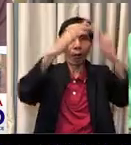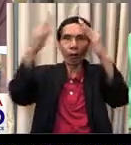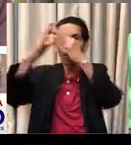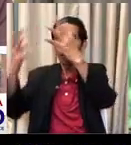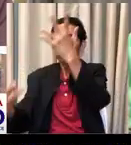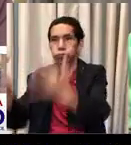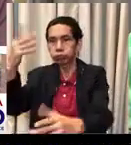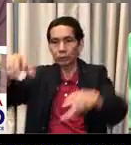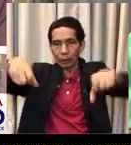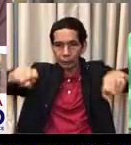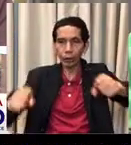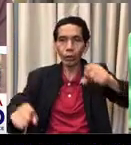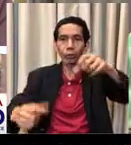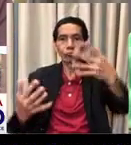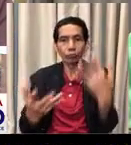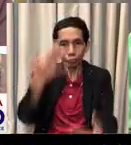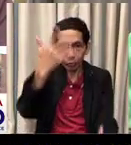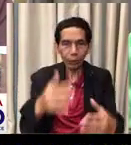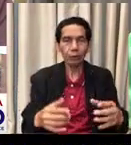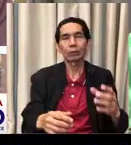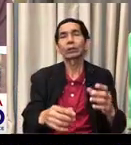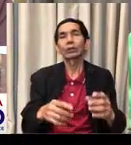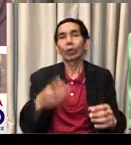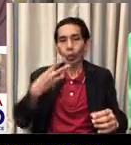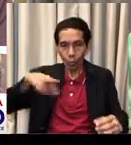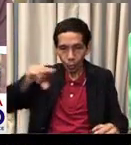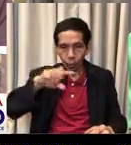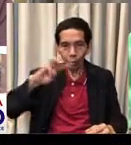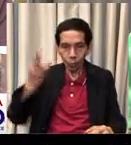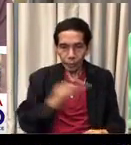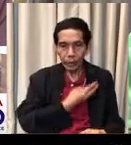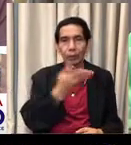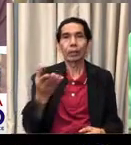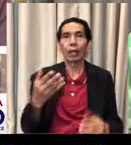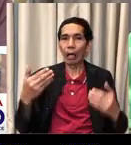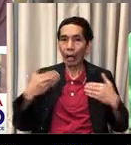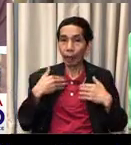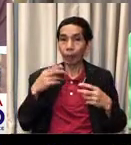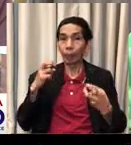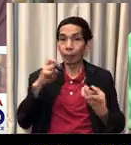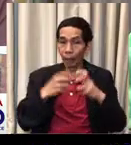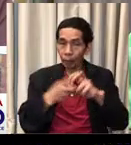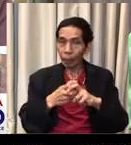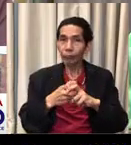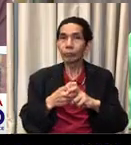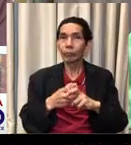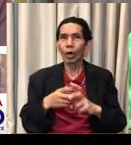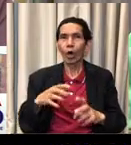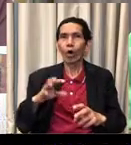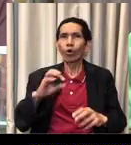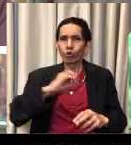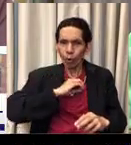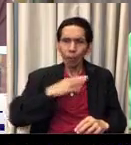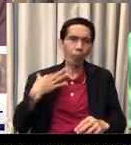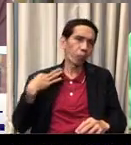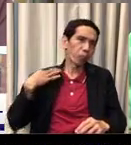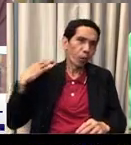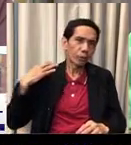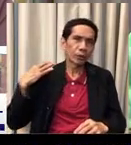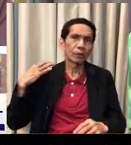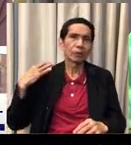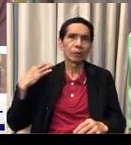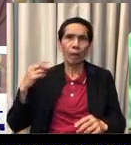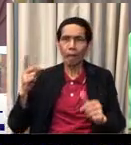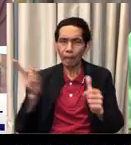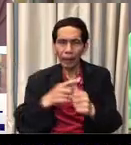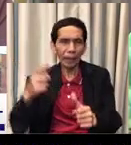pati tricycle nila, sidecar nila. Dapat tayo, pag may aberya, kusa na. Ang